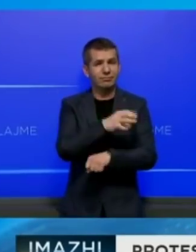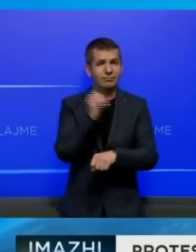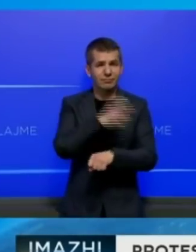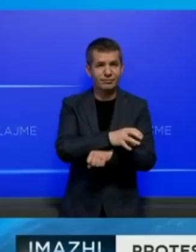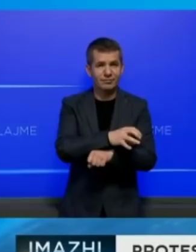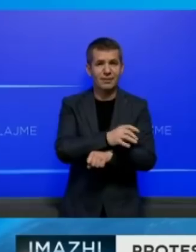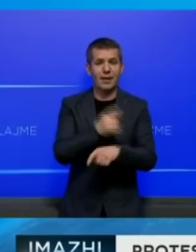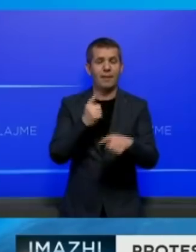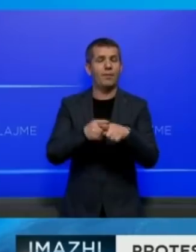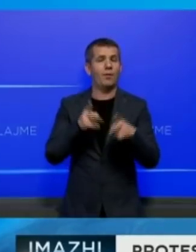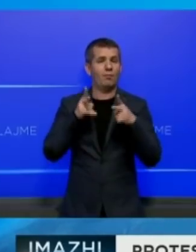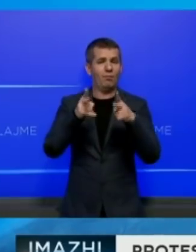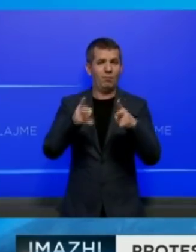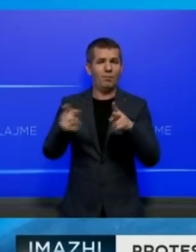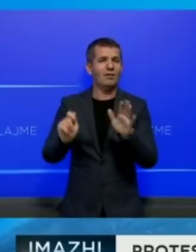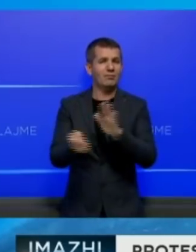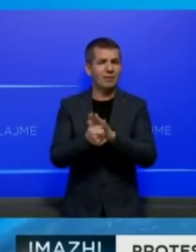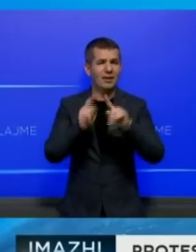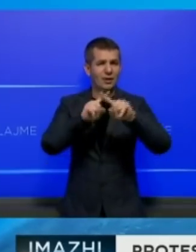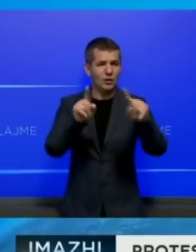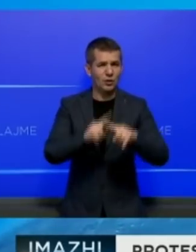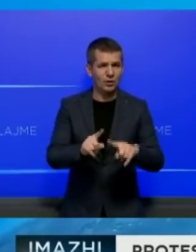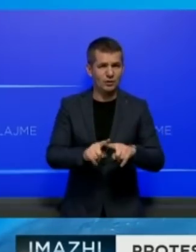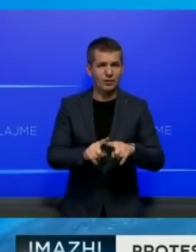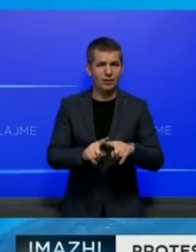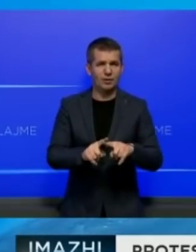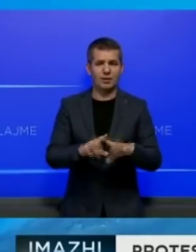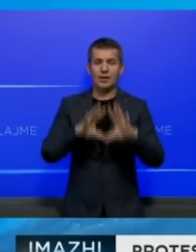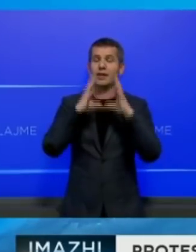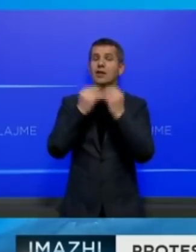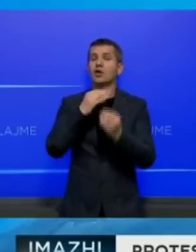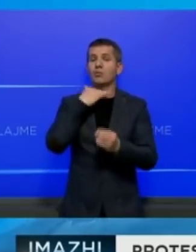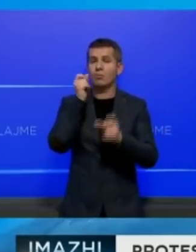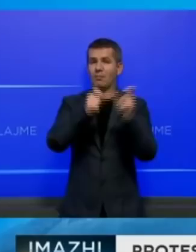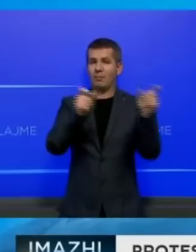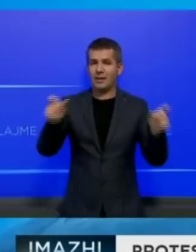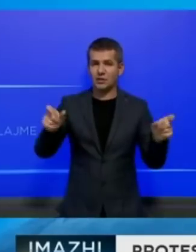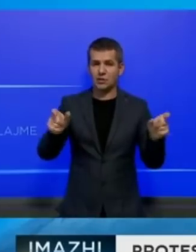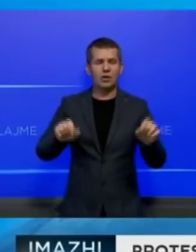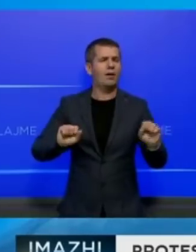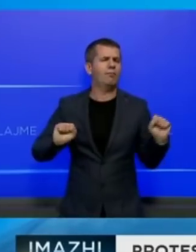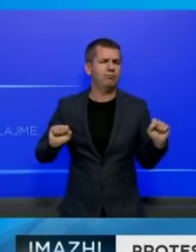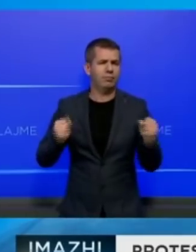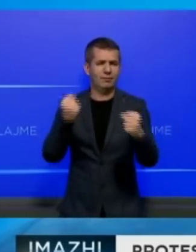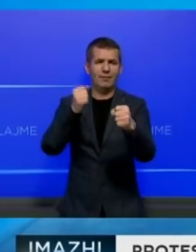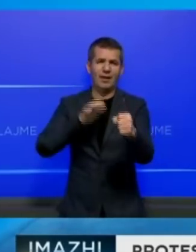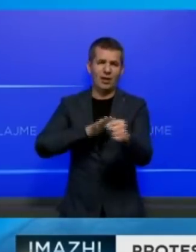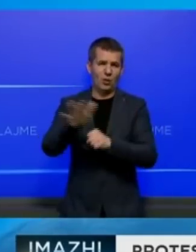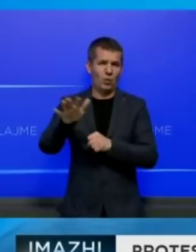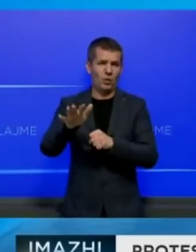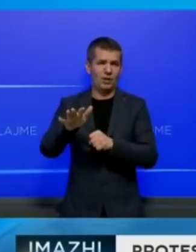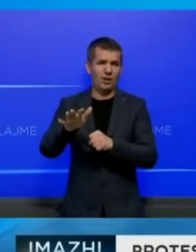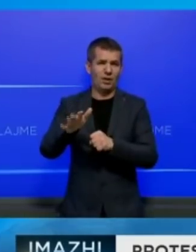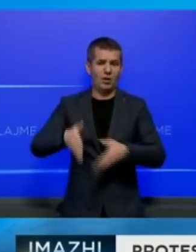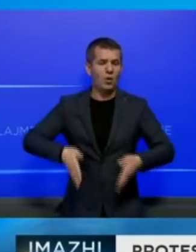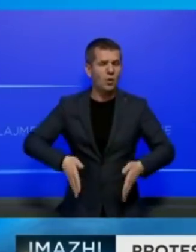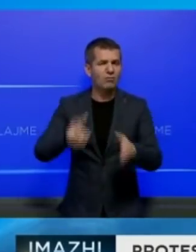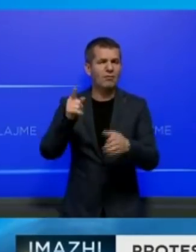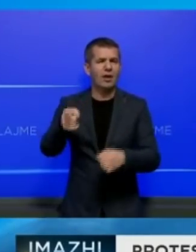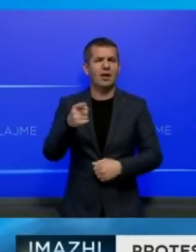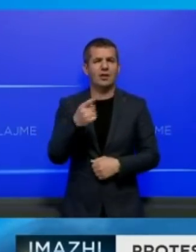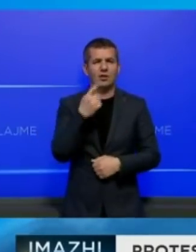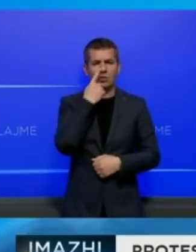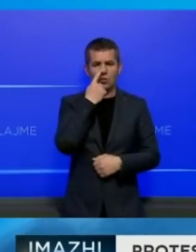lartë dhe nganjëherë trajtim mizor të protestuesve, mijëra njerëz dolën në protesta kundër luftës në rrugët dhe sheshet e qyteteve ruse